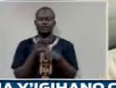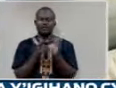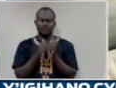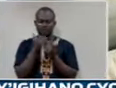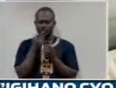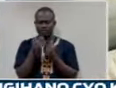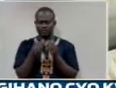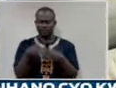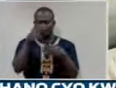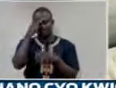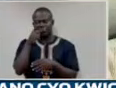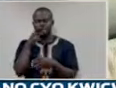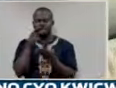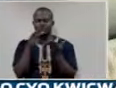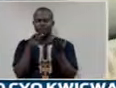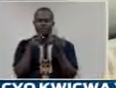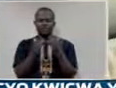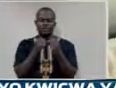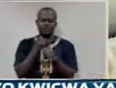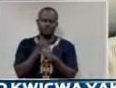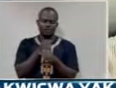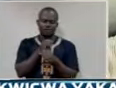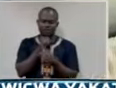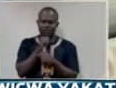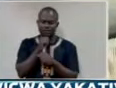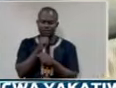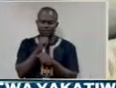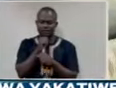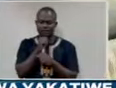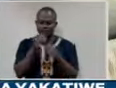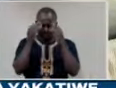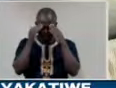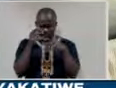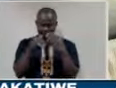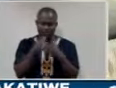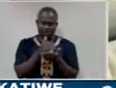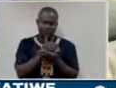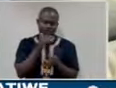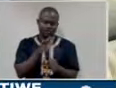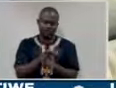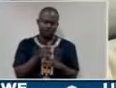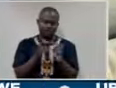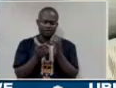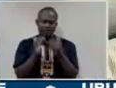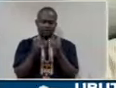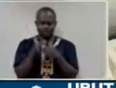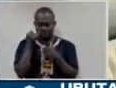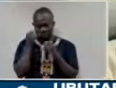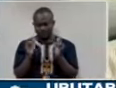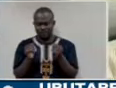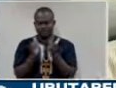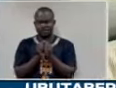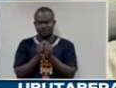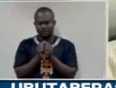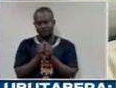nayo bageneraga ababyeyi mwaka ntago najyaga ntago nari nakamenya ibintu byo gusavinga cyane ariko byibura iyo nagerageza